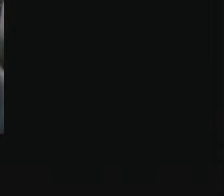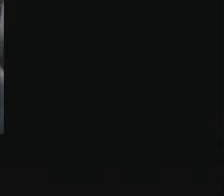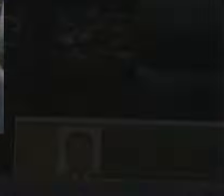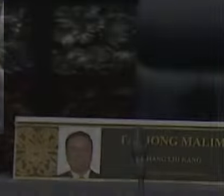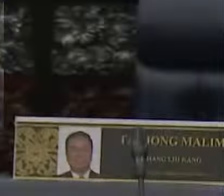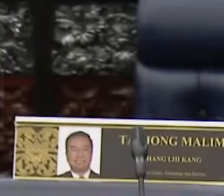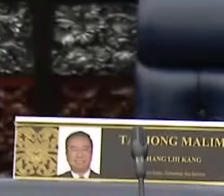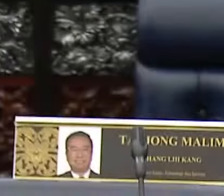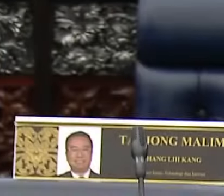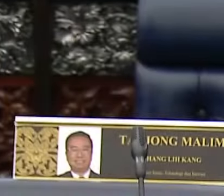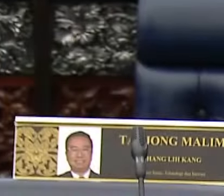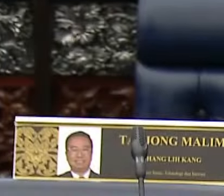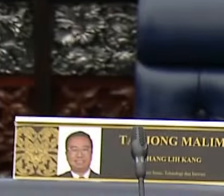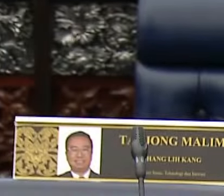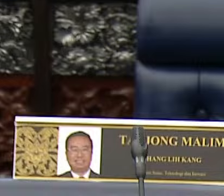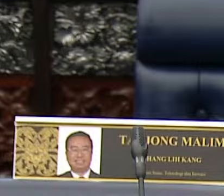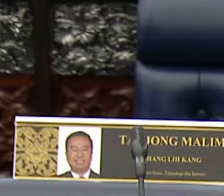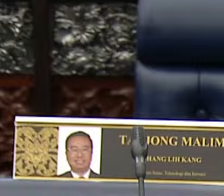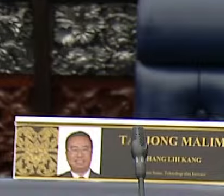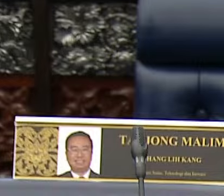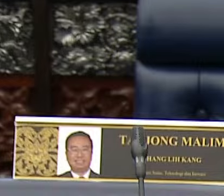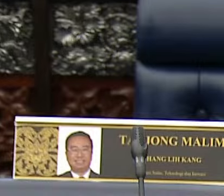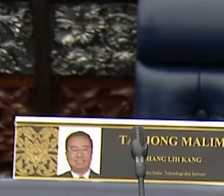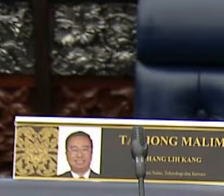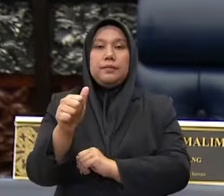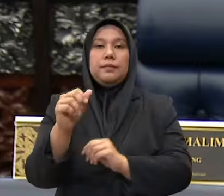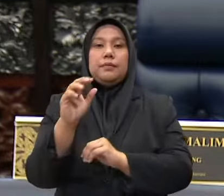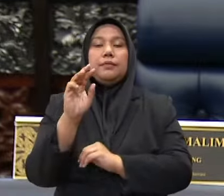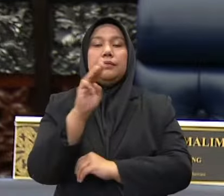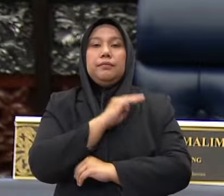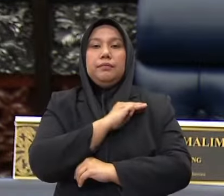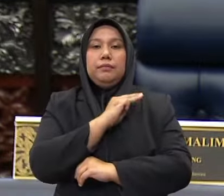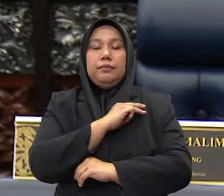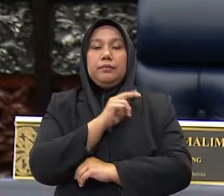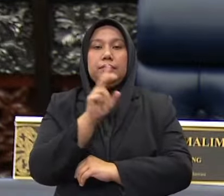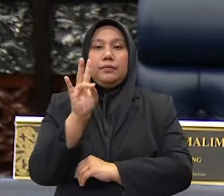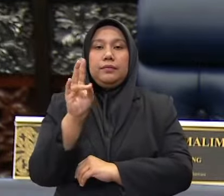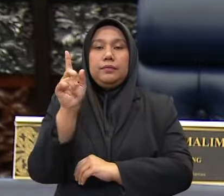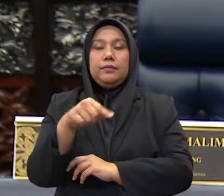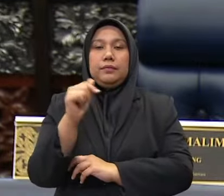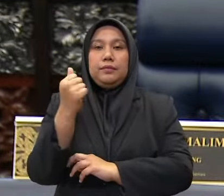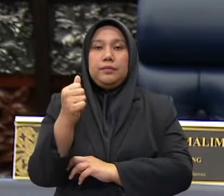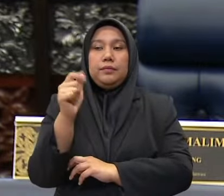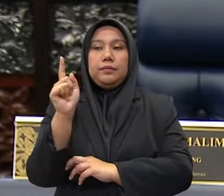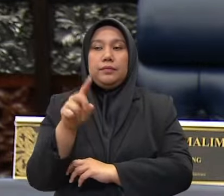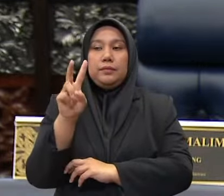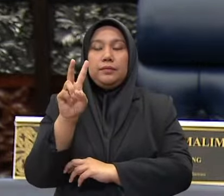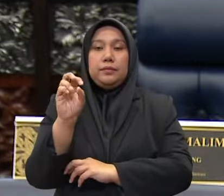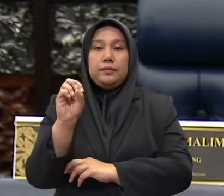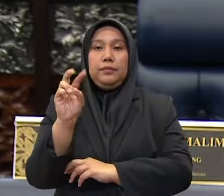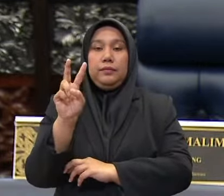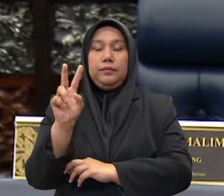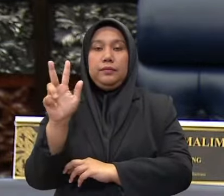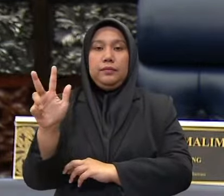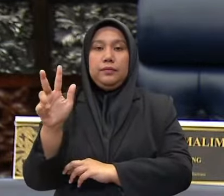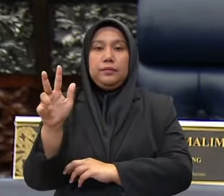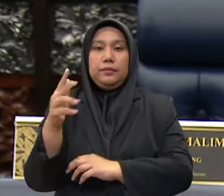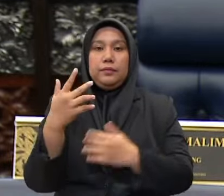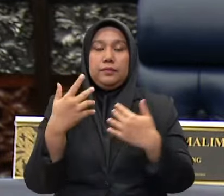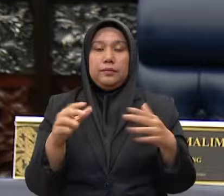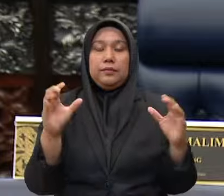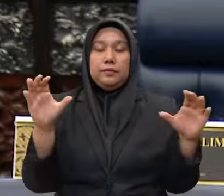jemaah menteri pada 27 Oktober 2023 yang menyatakan pelaksanaan